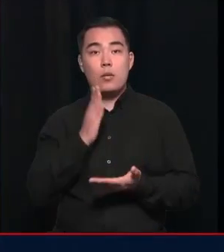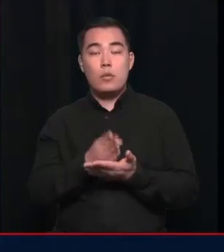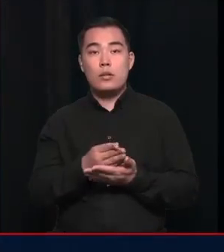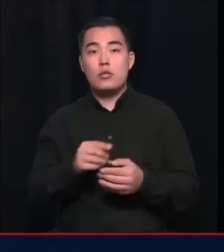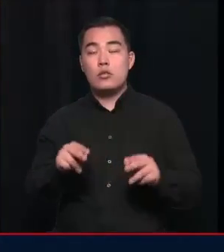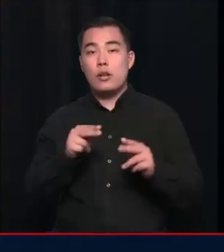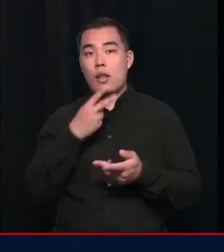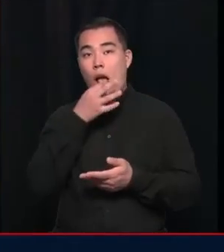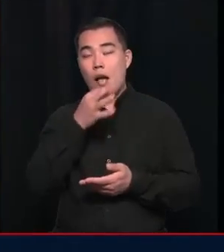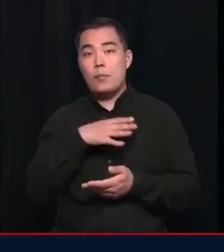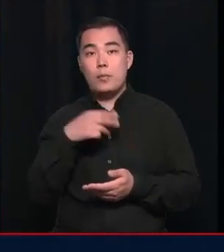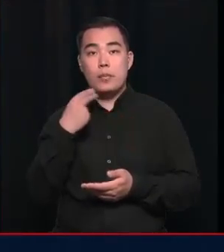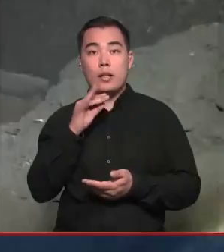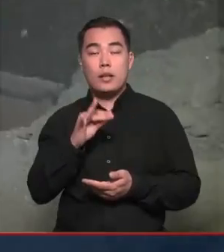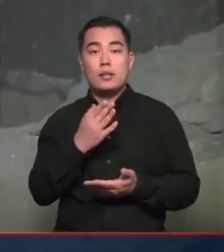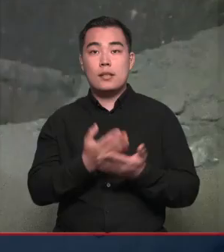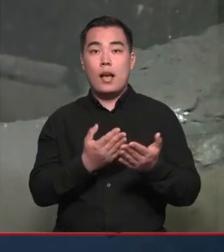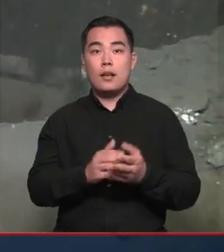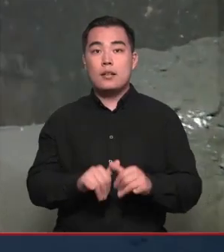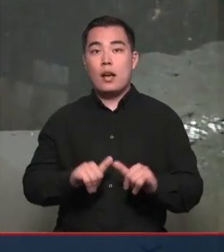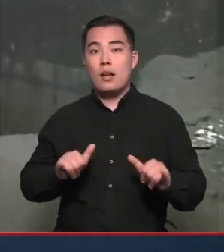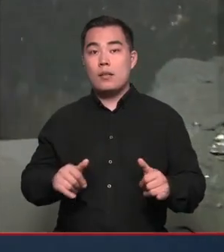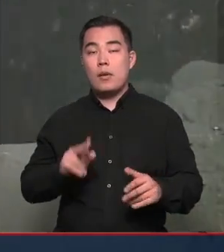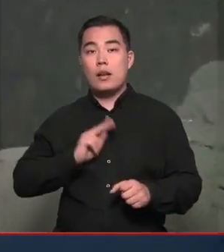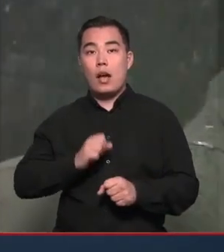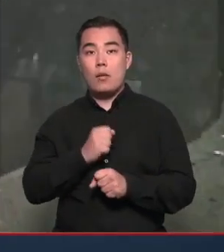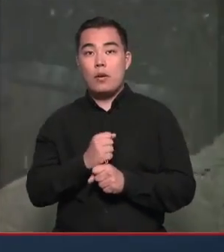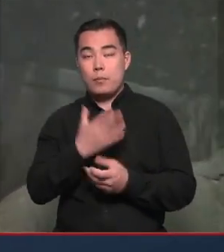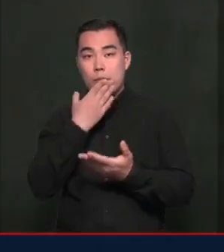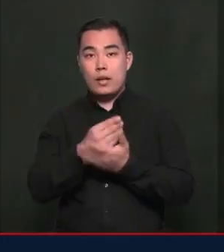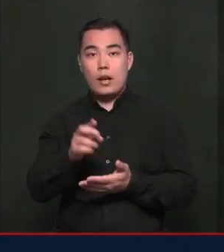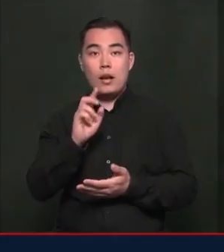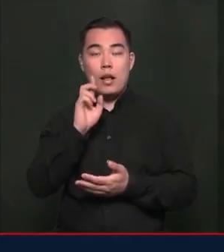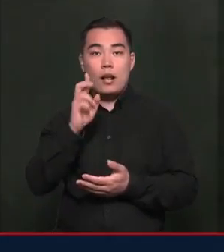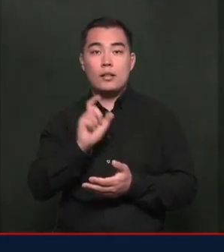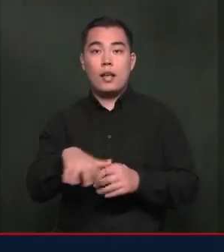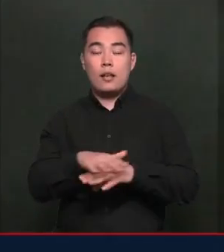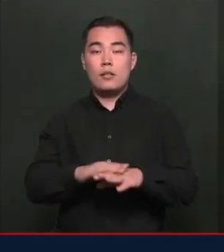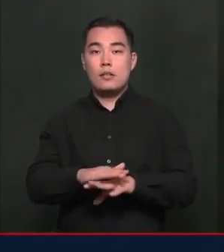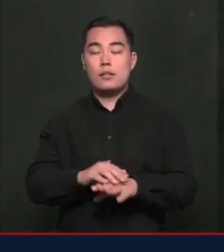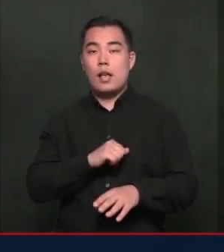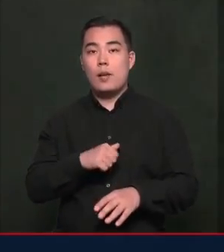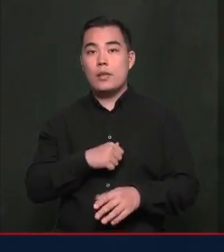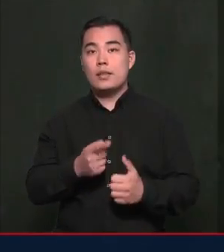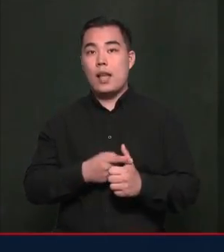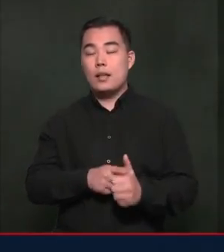напомнил президент, и предложил шире применять подход присвоения гражданам почетных званий.